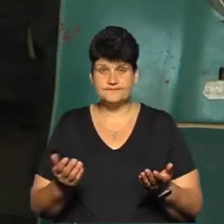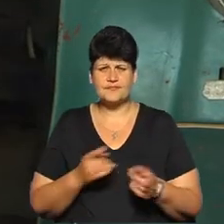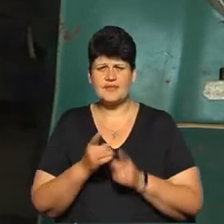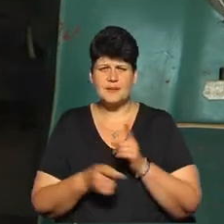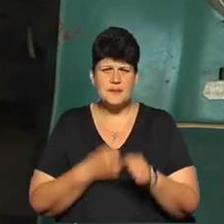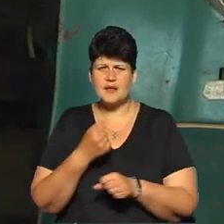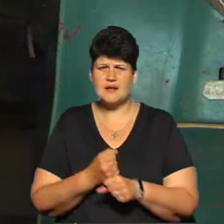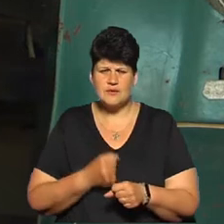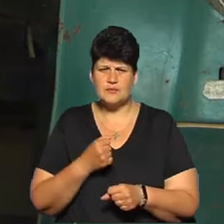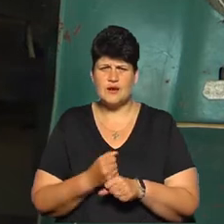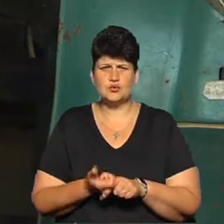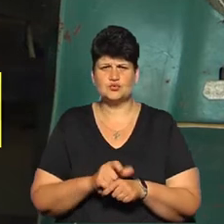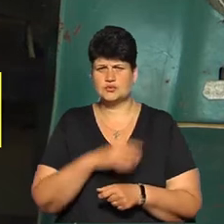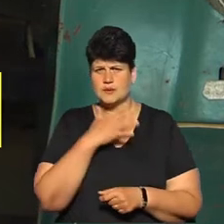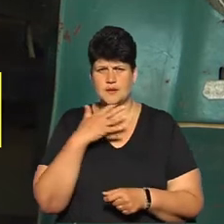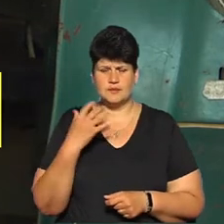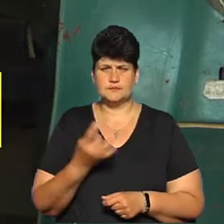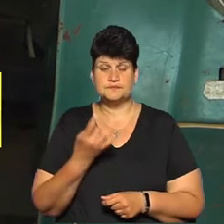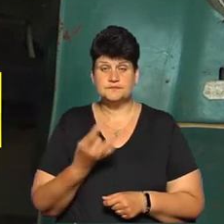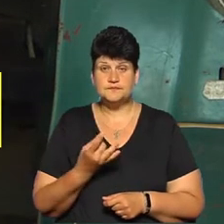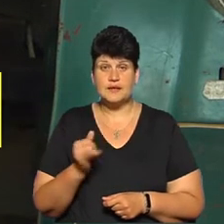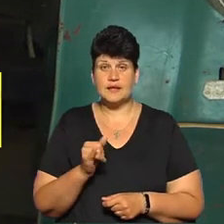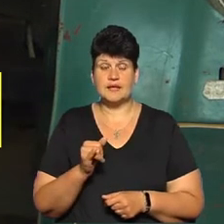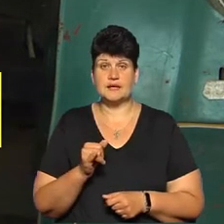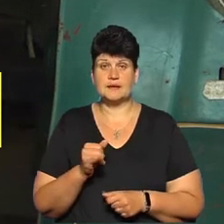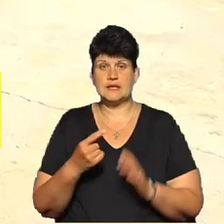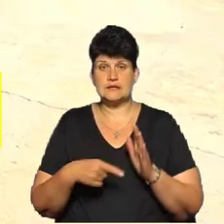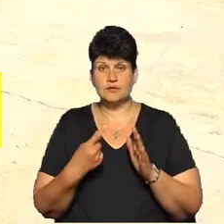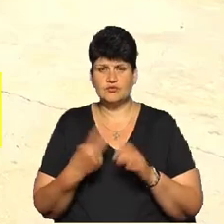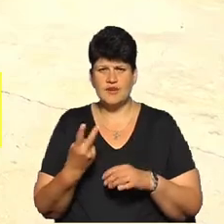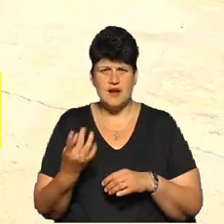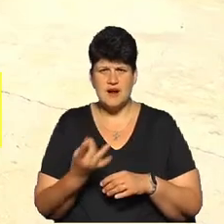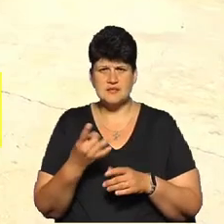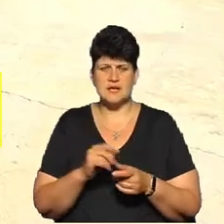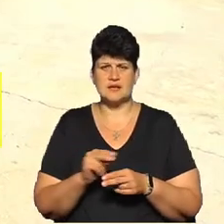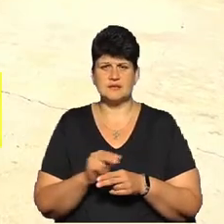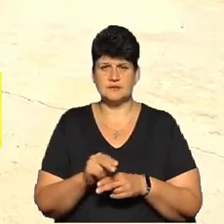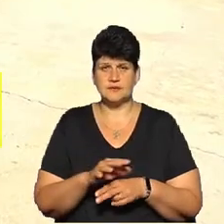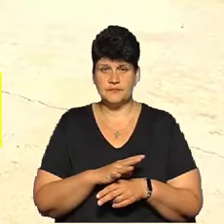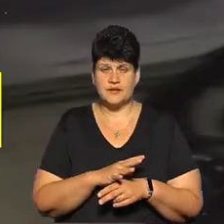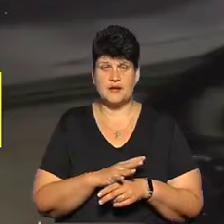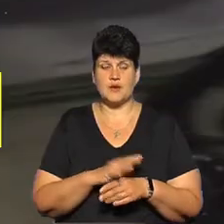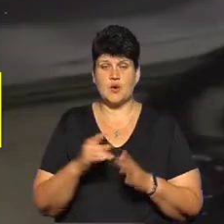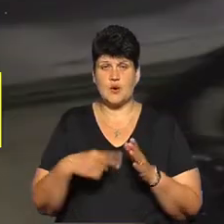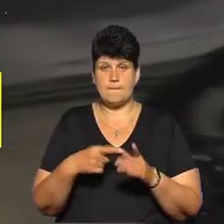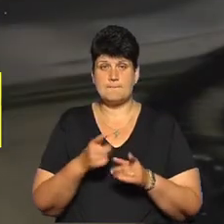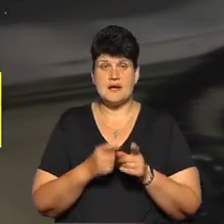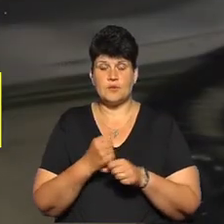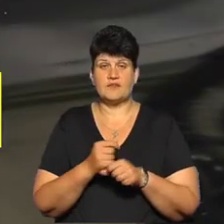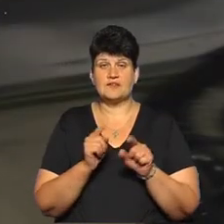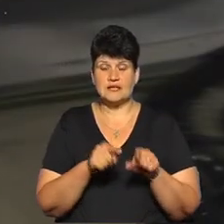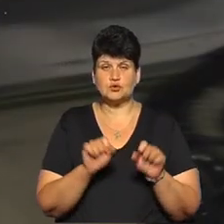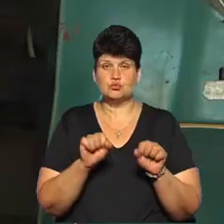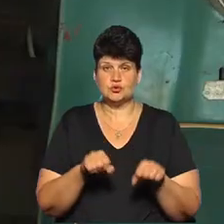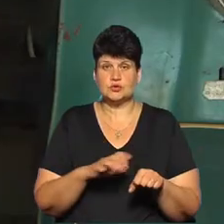Перероблялося дуже багато. І двигун 2 рази ремонтувався. Коляску мотоцикла чоловік переробив так, аби можна було в ній